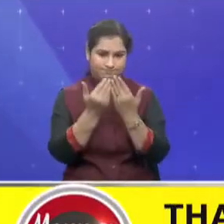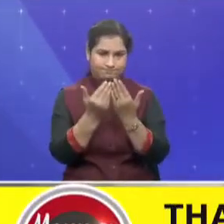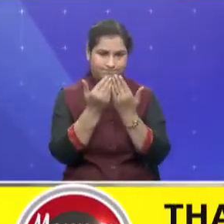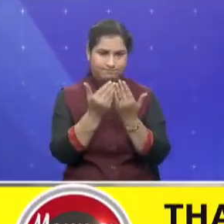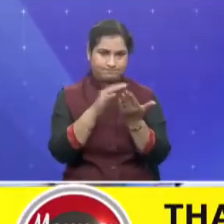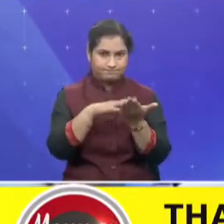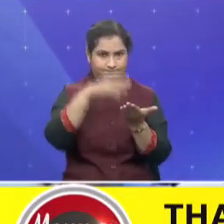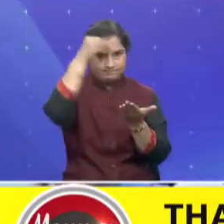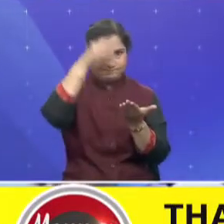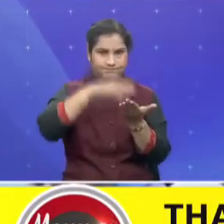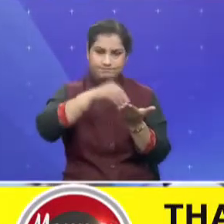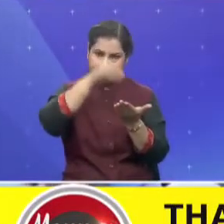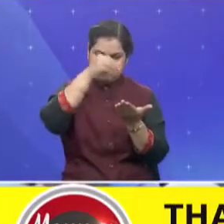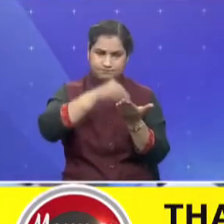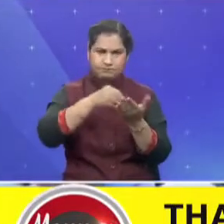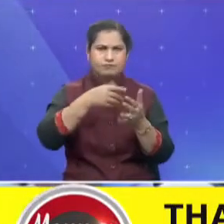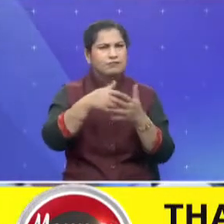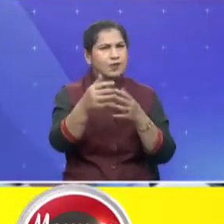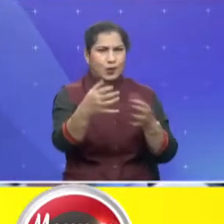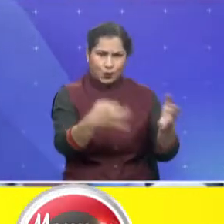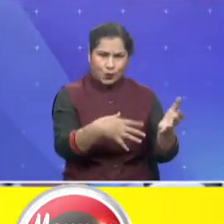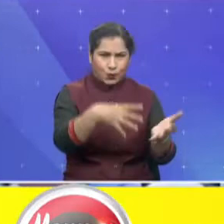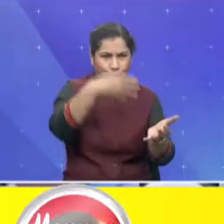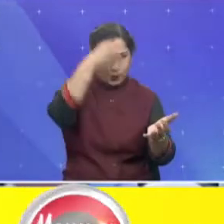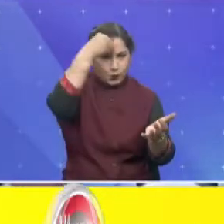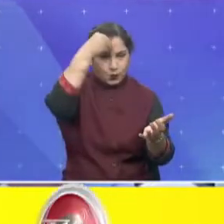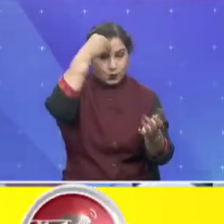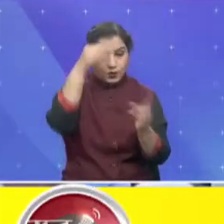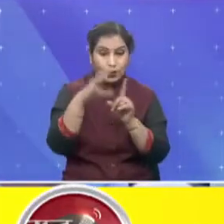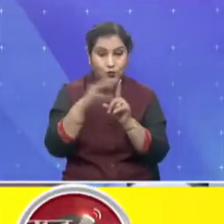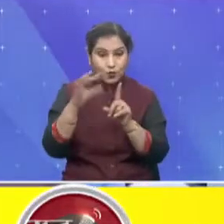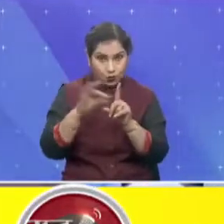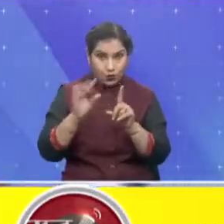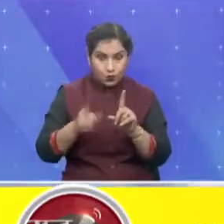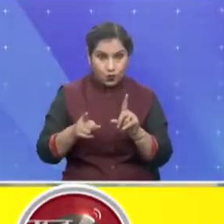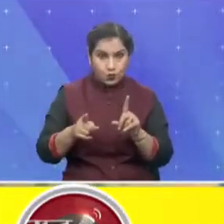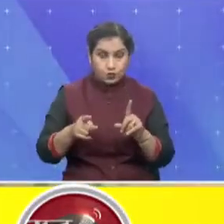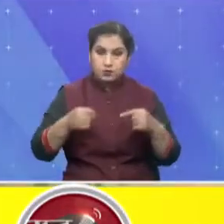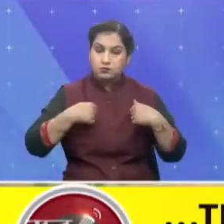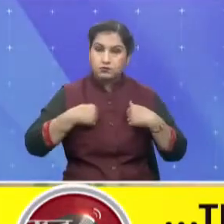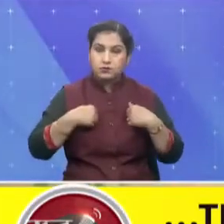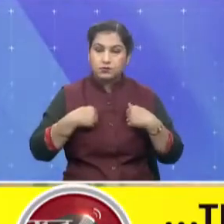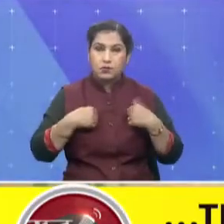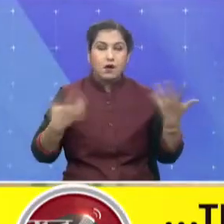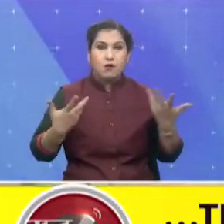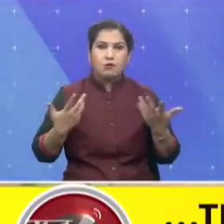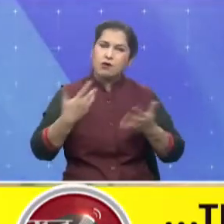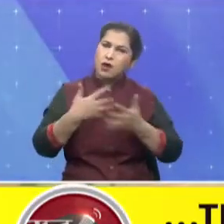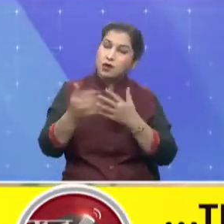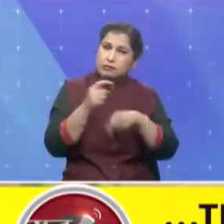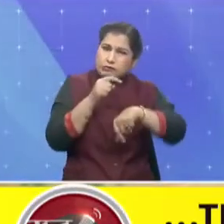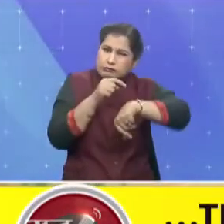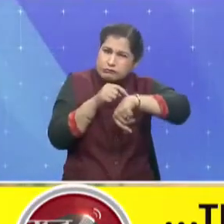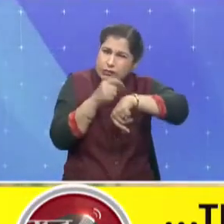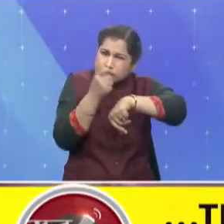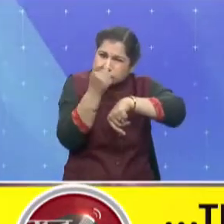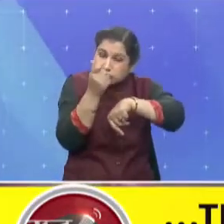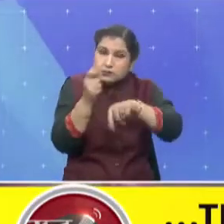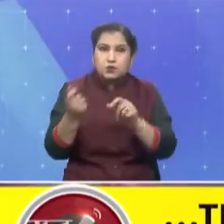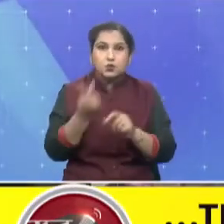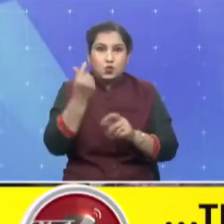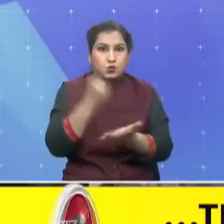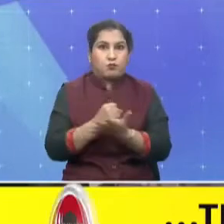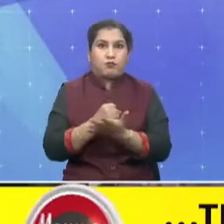हो, कुछ नया सीखना हो, करना हो, तो हमें हर एक क्षण का इस्तेमाल